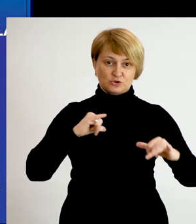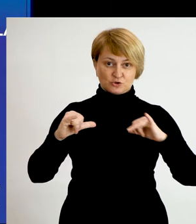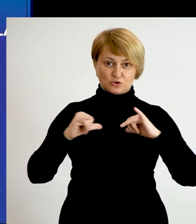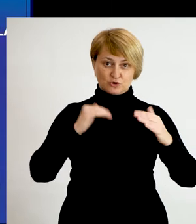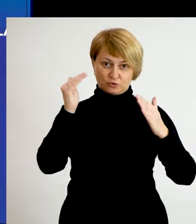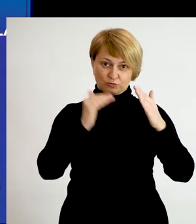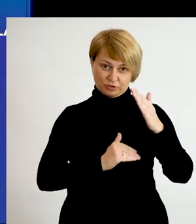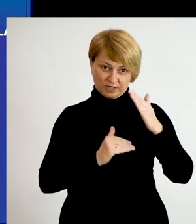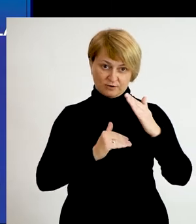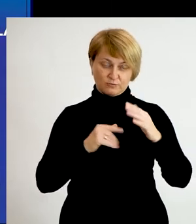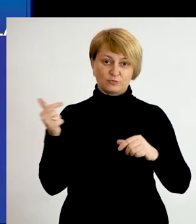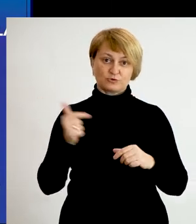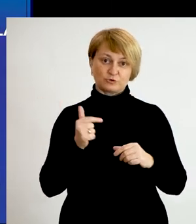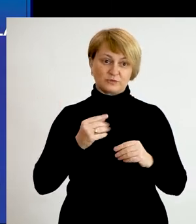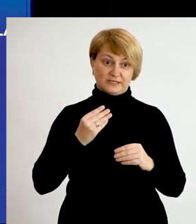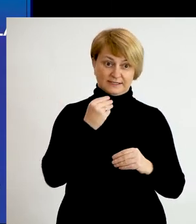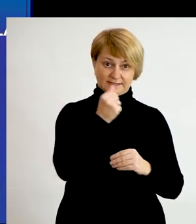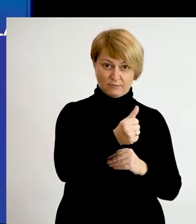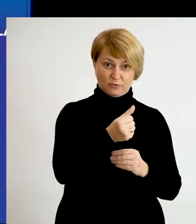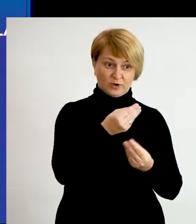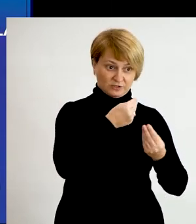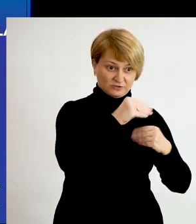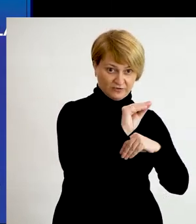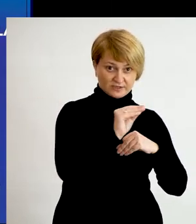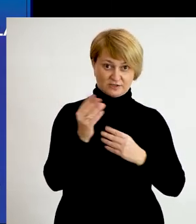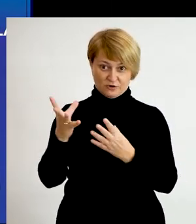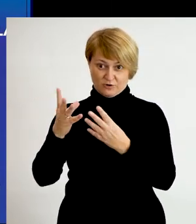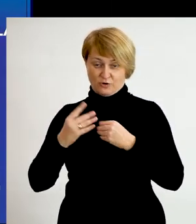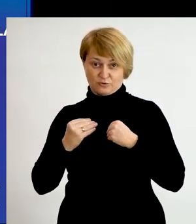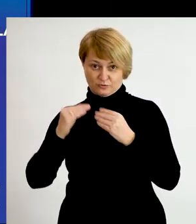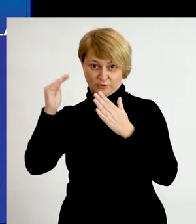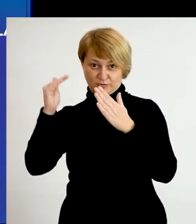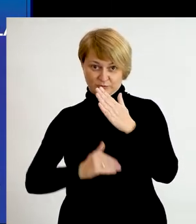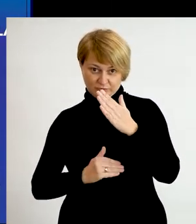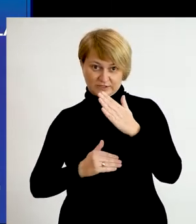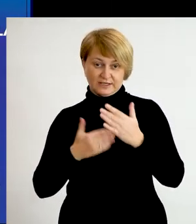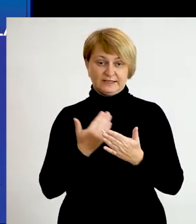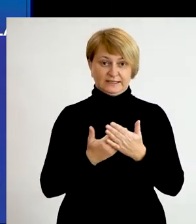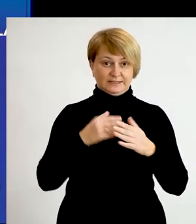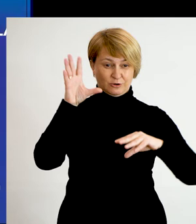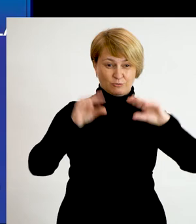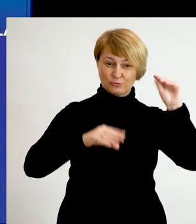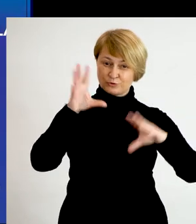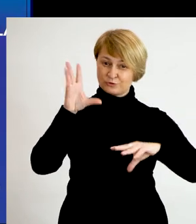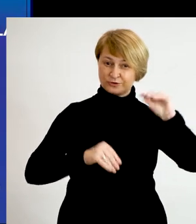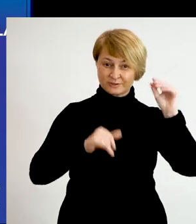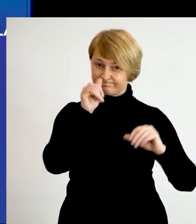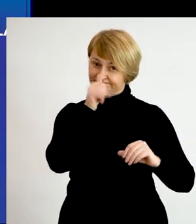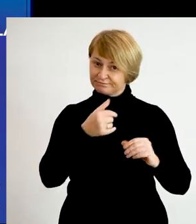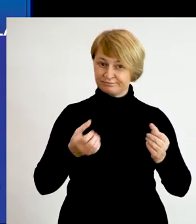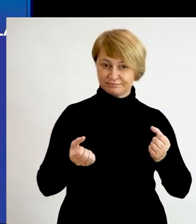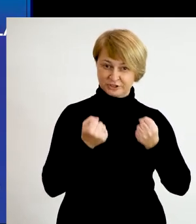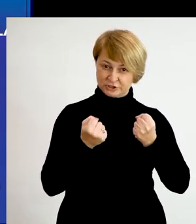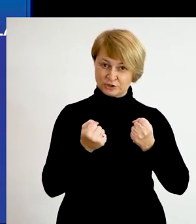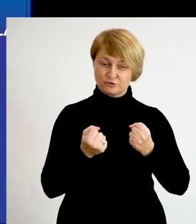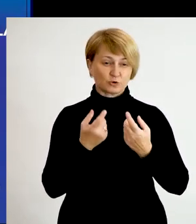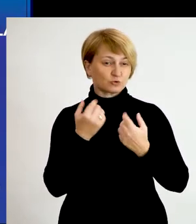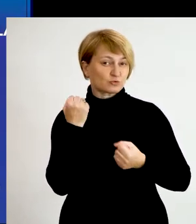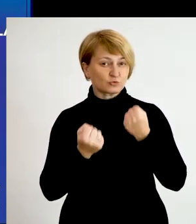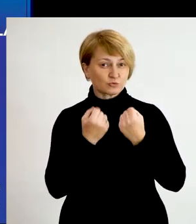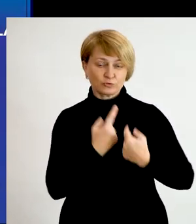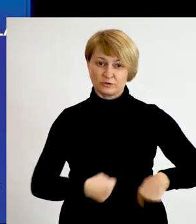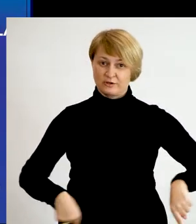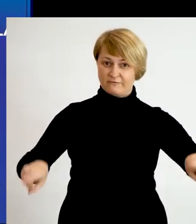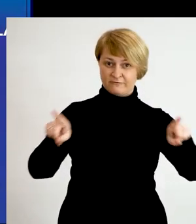mniejsza. Wydamy więcej, a dostaniemy mniej, więc tym bardziej budżet miasta jest jeszcze bardziej napięty i trudniej